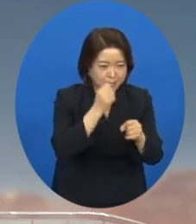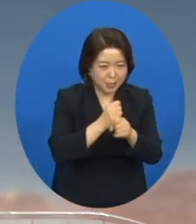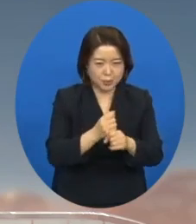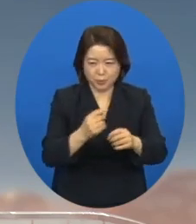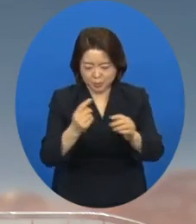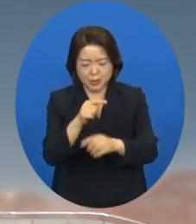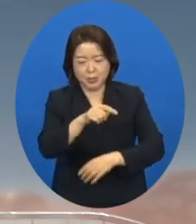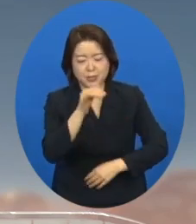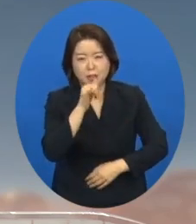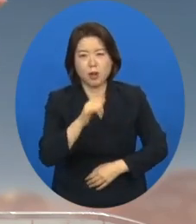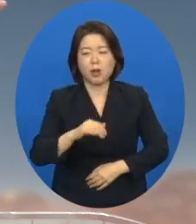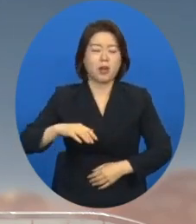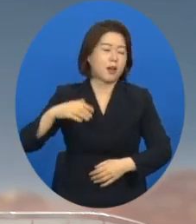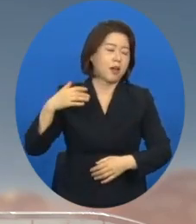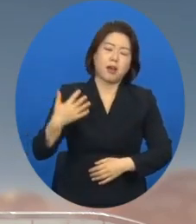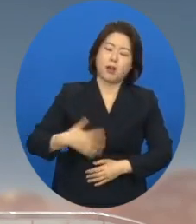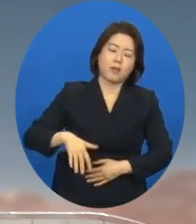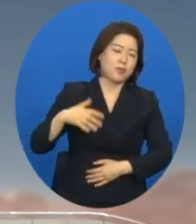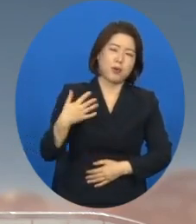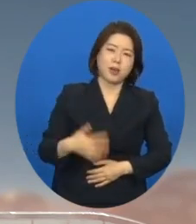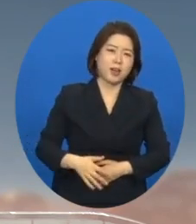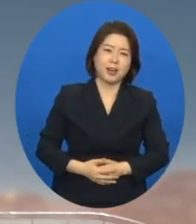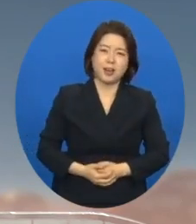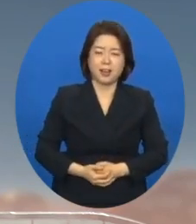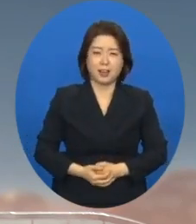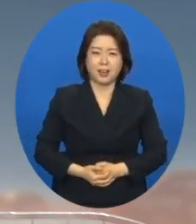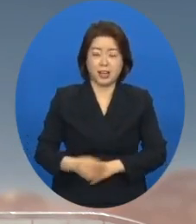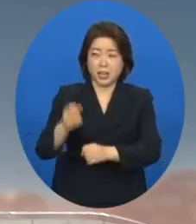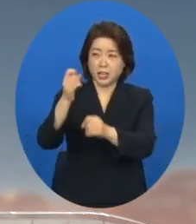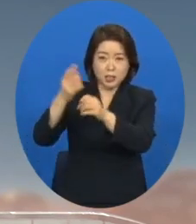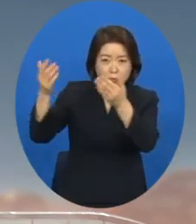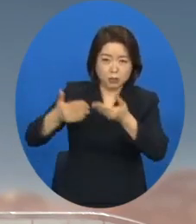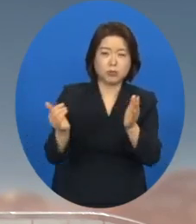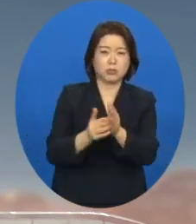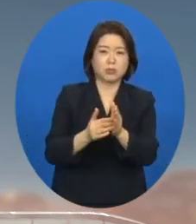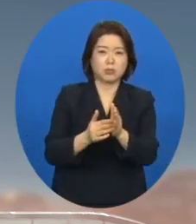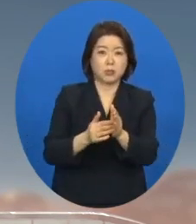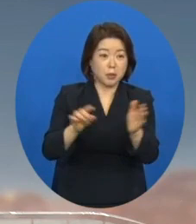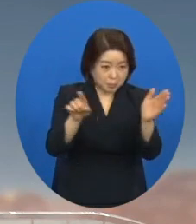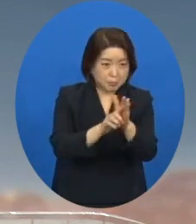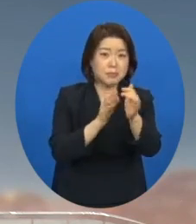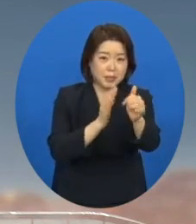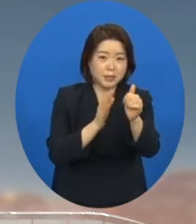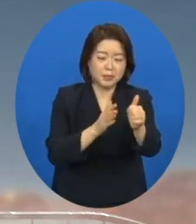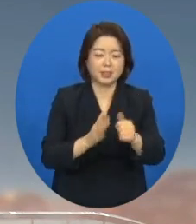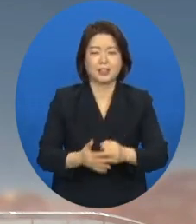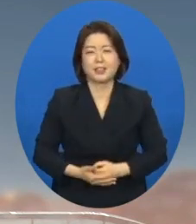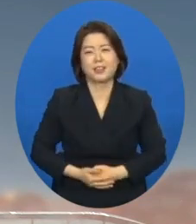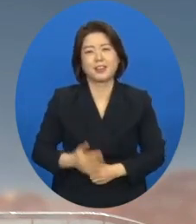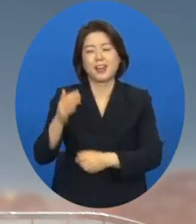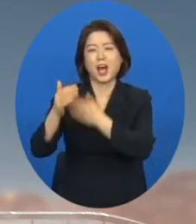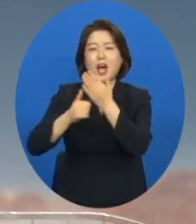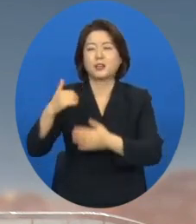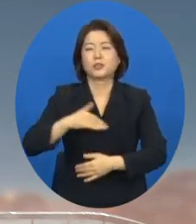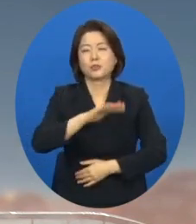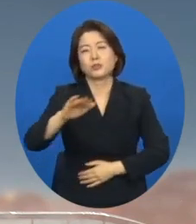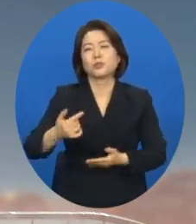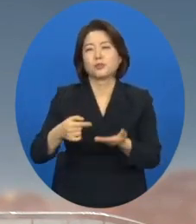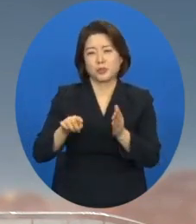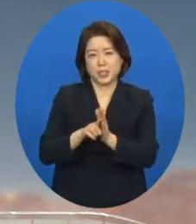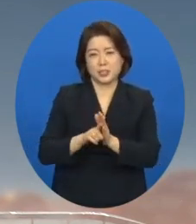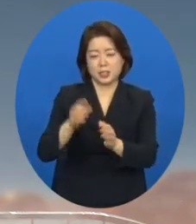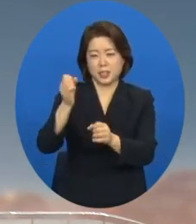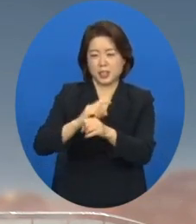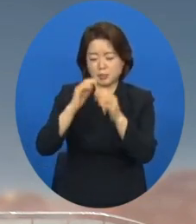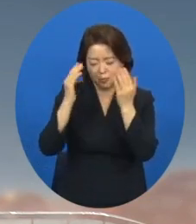귀한 찬양도 하셨어요. 하여튼 여러분 이미 주셨음을 믿으시길 바랍니다. 하나님 우리를 위해서 이미